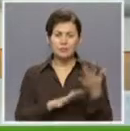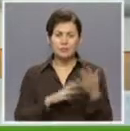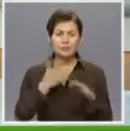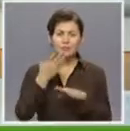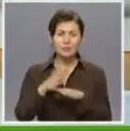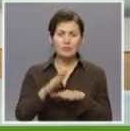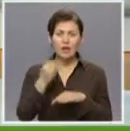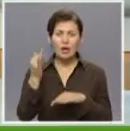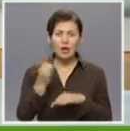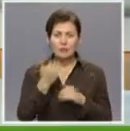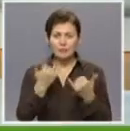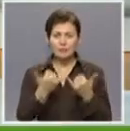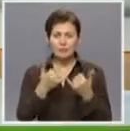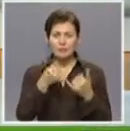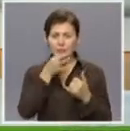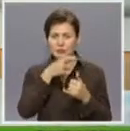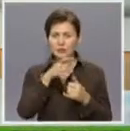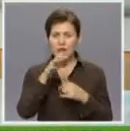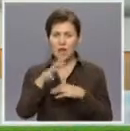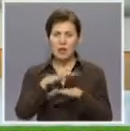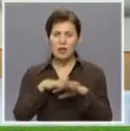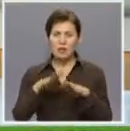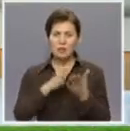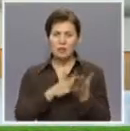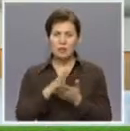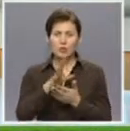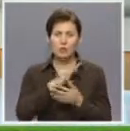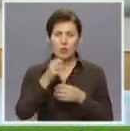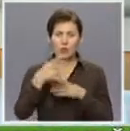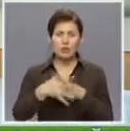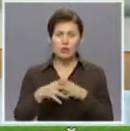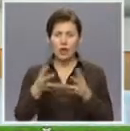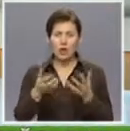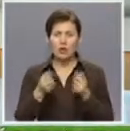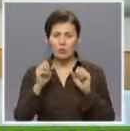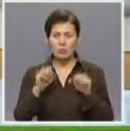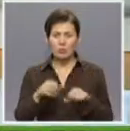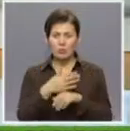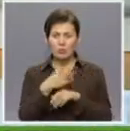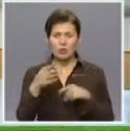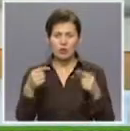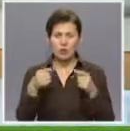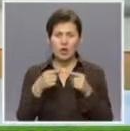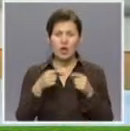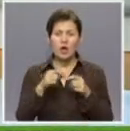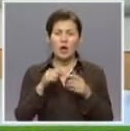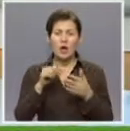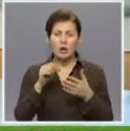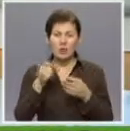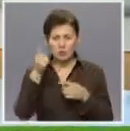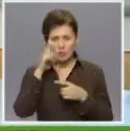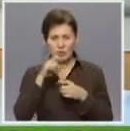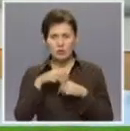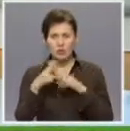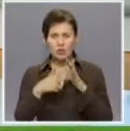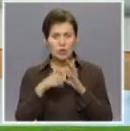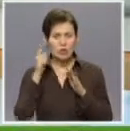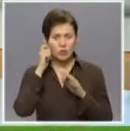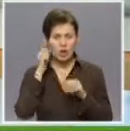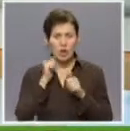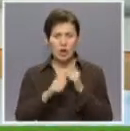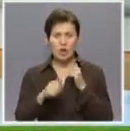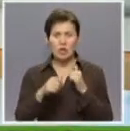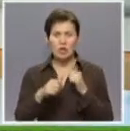Несие тарихын енді кез келген халыққа қызмет көрсету орталығынан алуға болады. Бұл анықтама қағазы жасы 18-ге толған